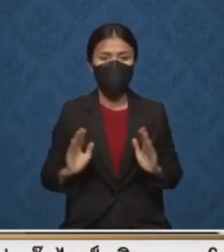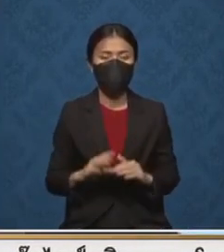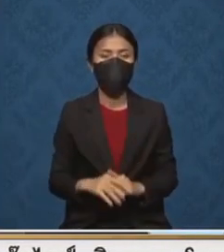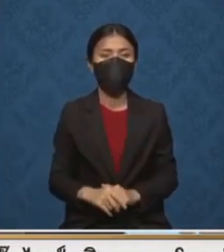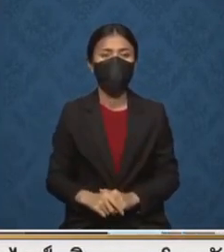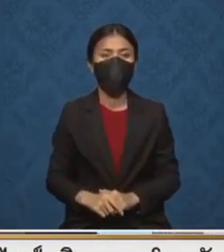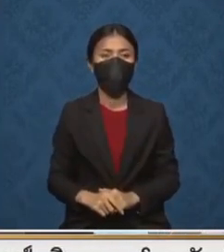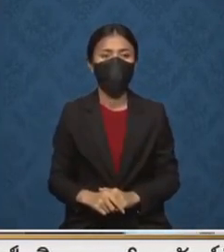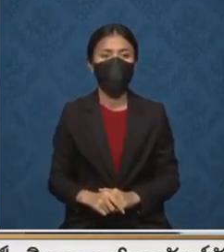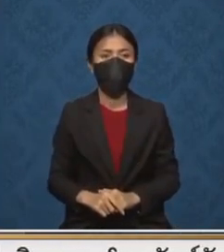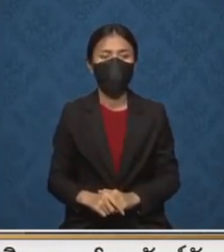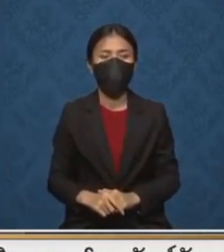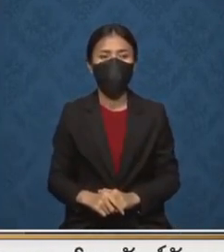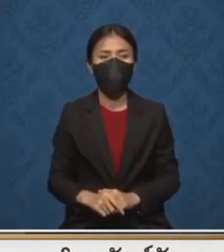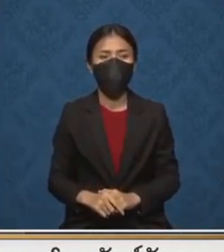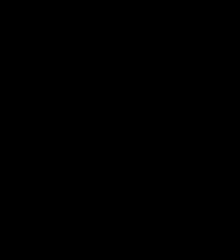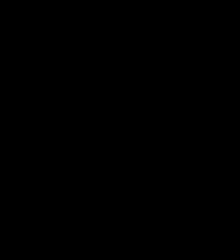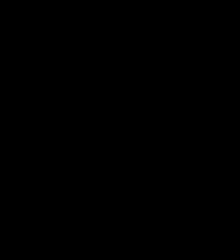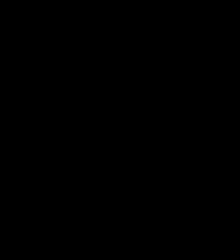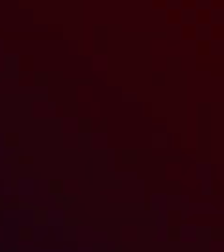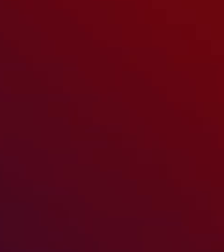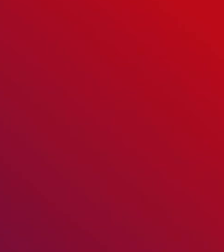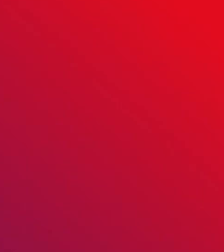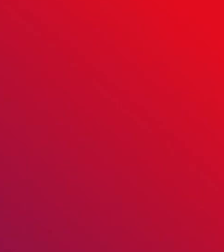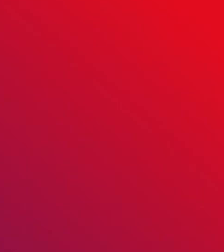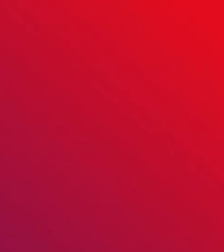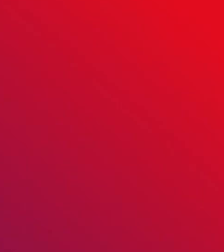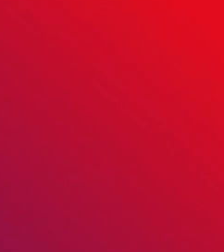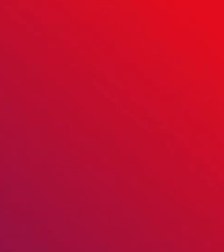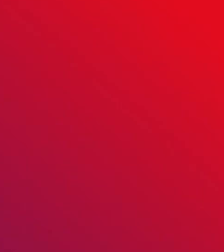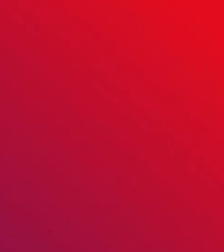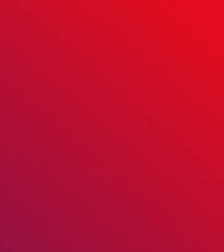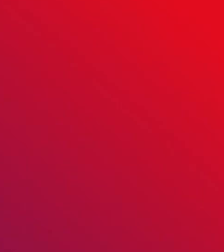คุณอย่างสูงครับขอขอบคุณครับอ่า